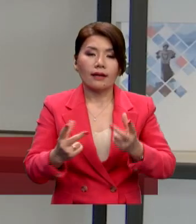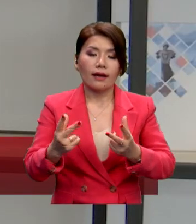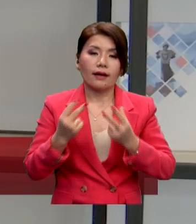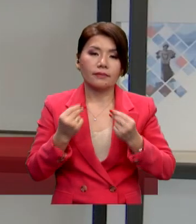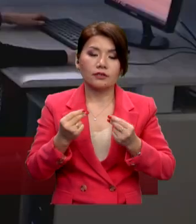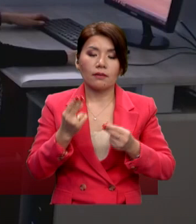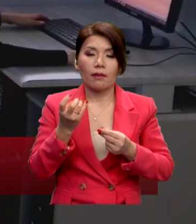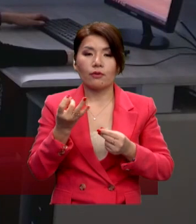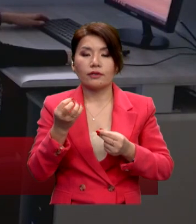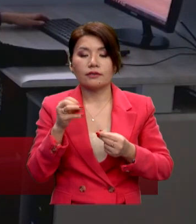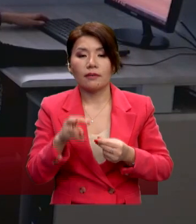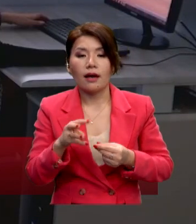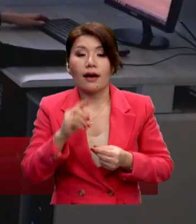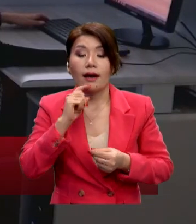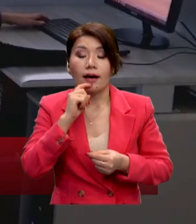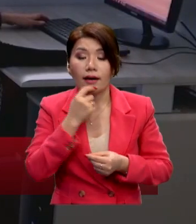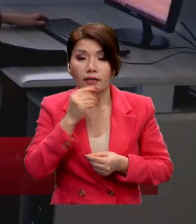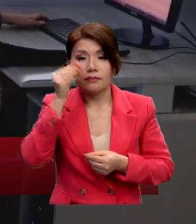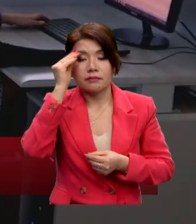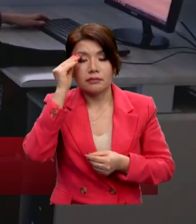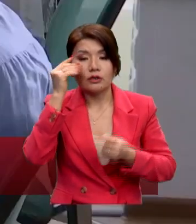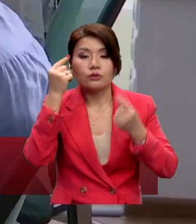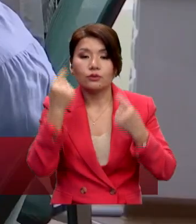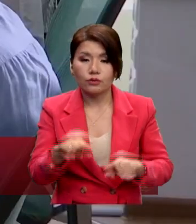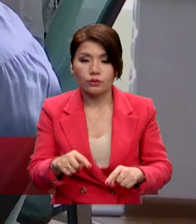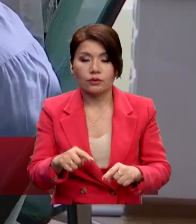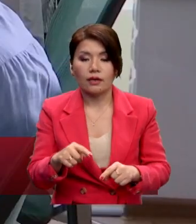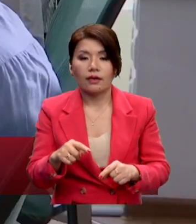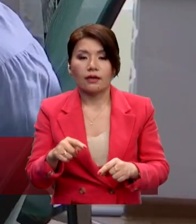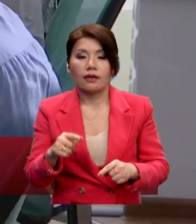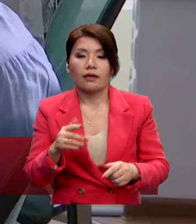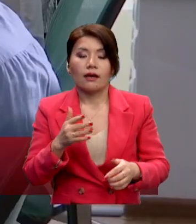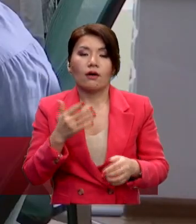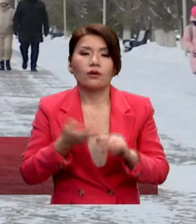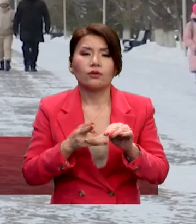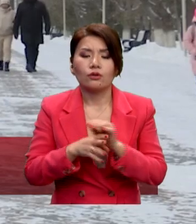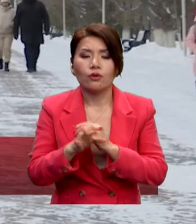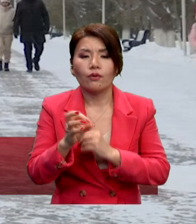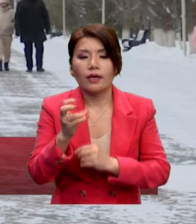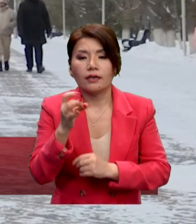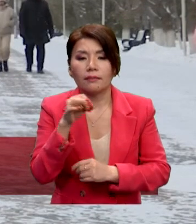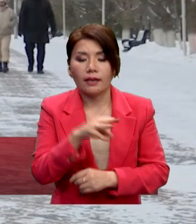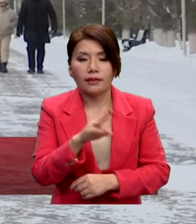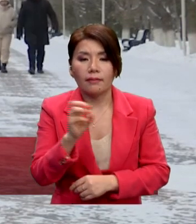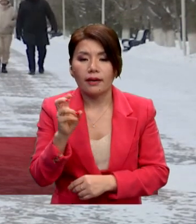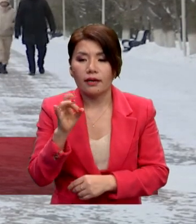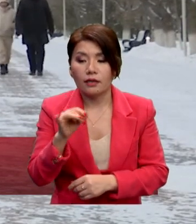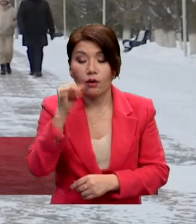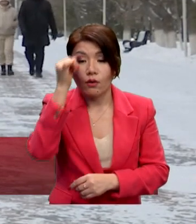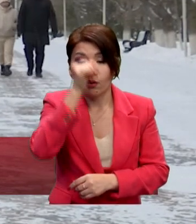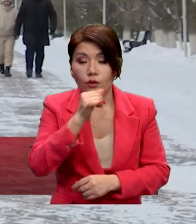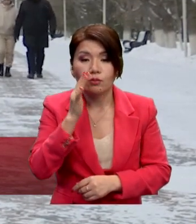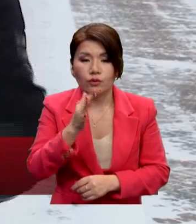от популизма. А вот у экономиста взгляд на будущий год не совсем радужный. По мнению эксперта Марата Каирленова, год